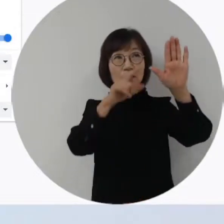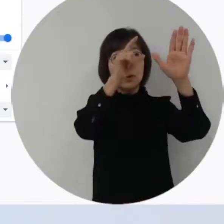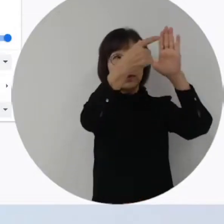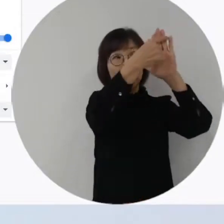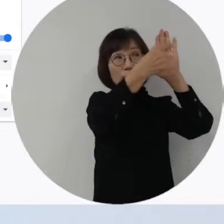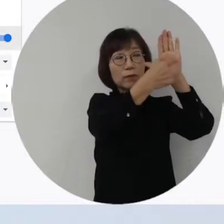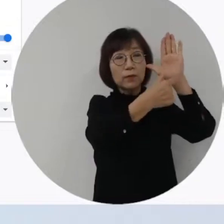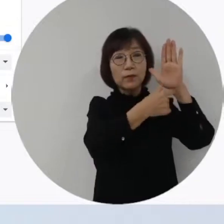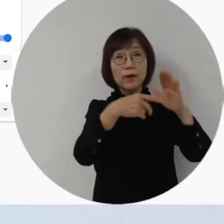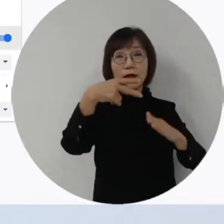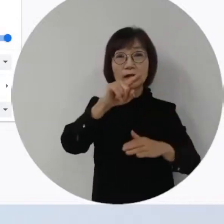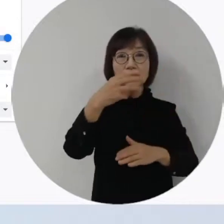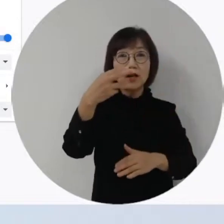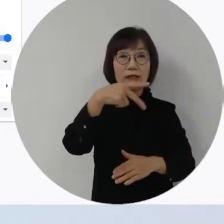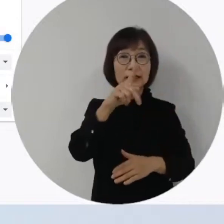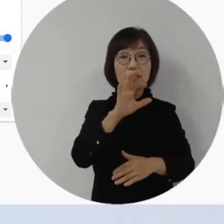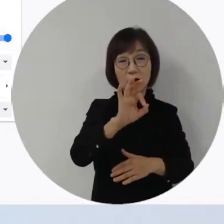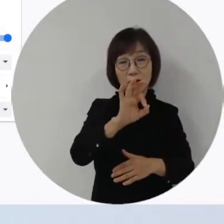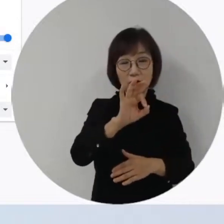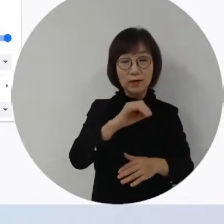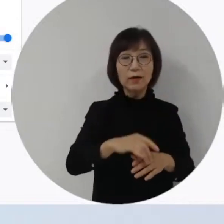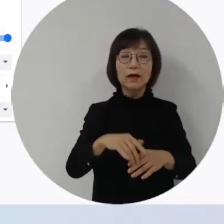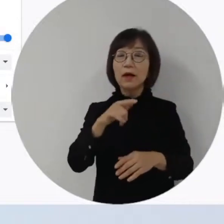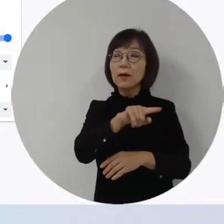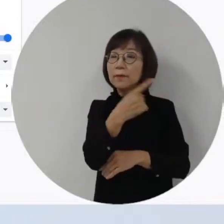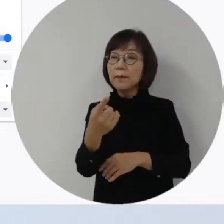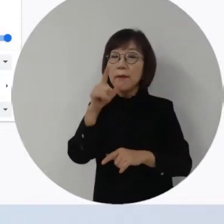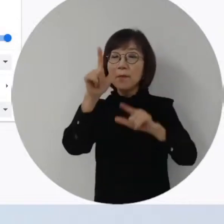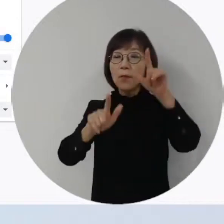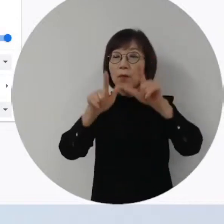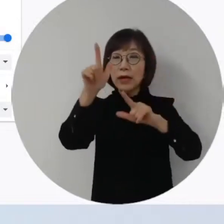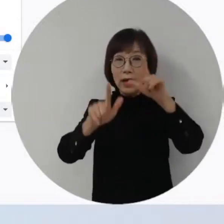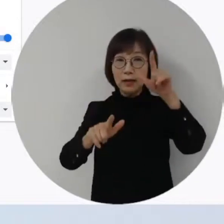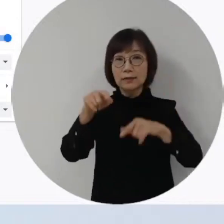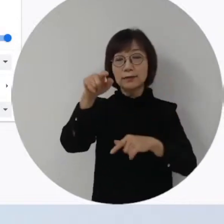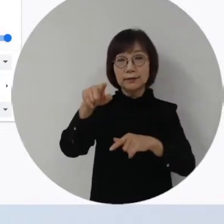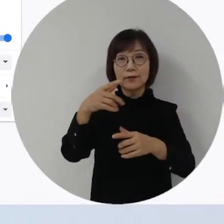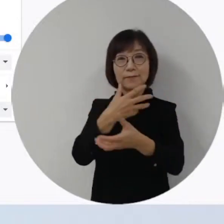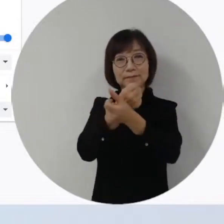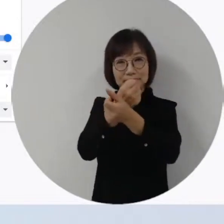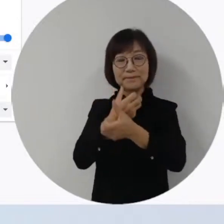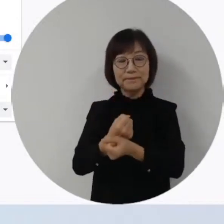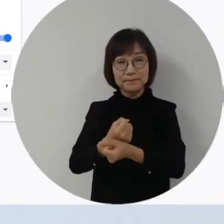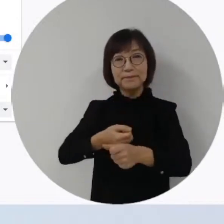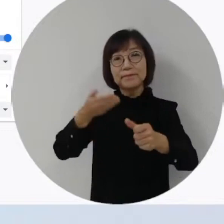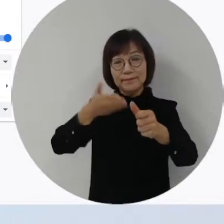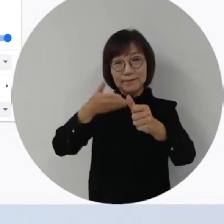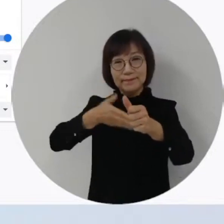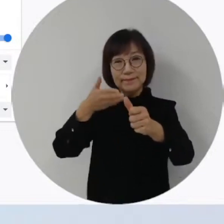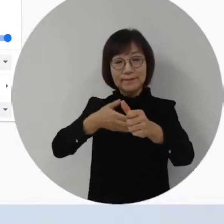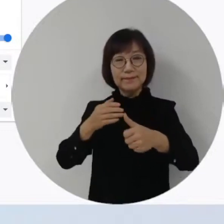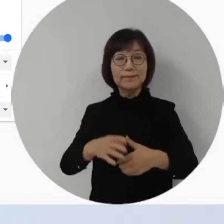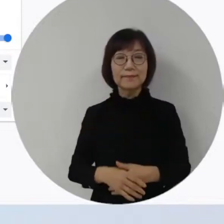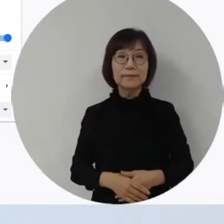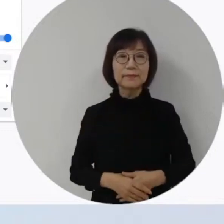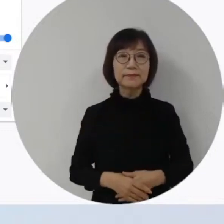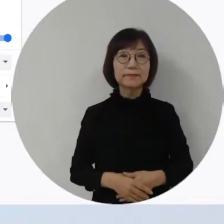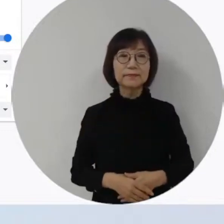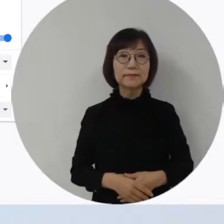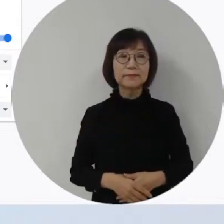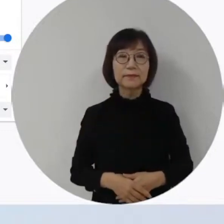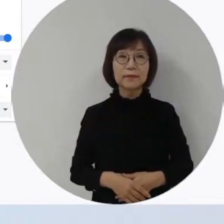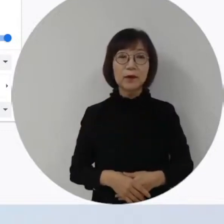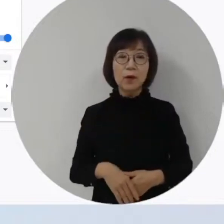그럼 얘도요, 방문 기록 볼 수 있죠. 있습니다. 우리 일단은 요 X 닫아